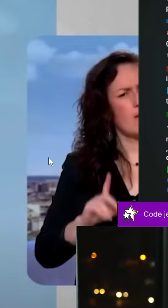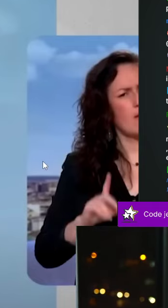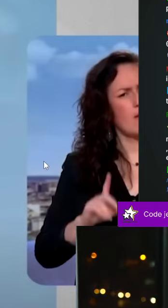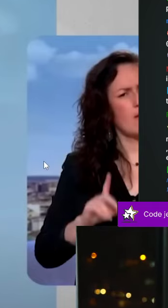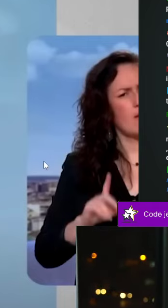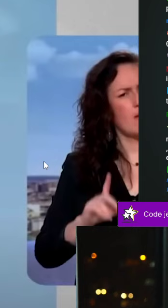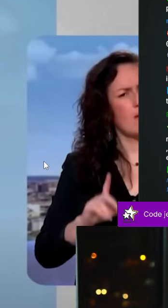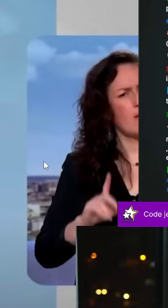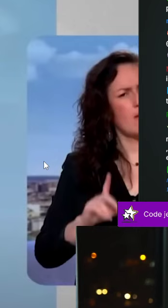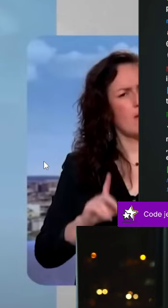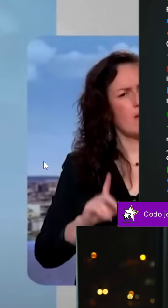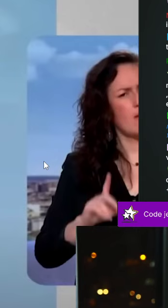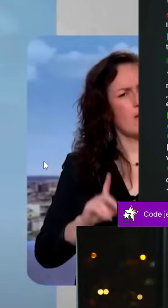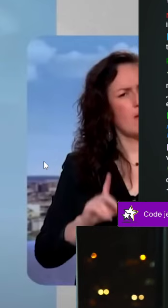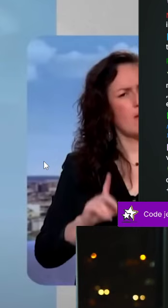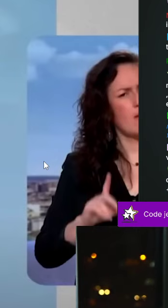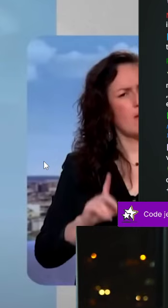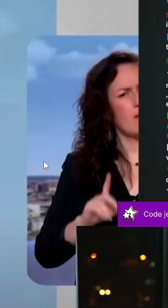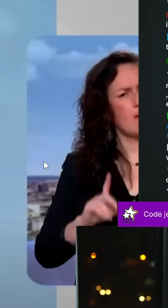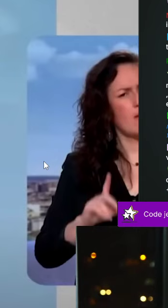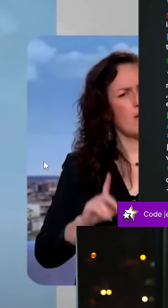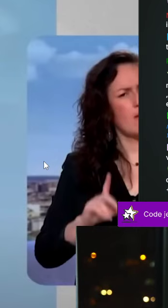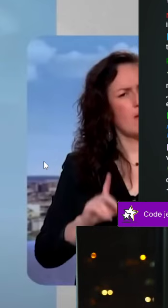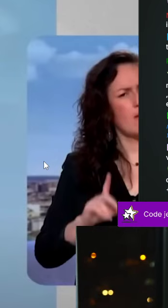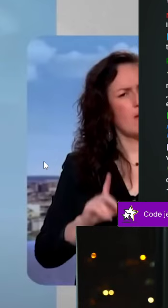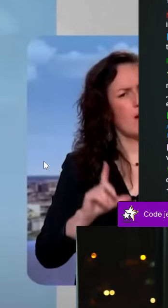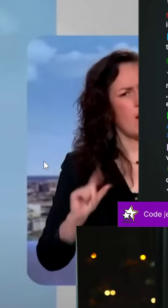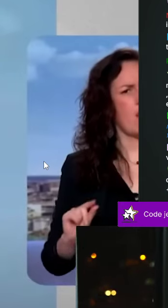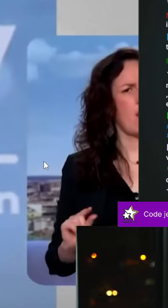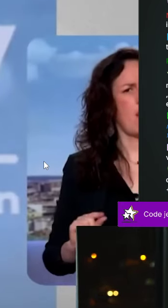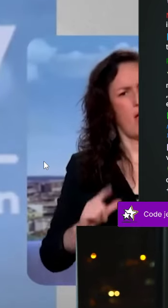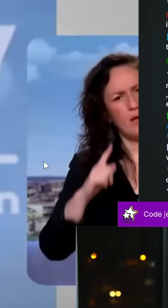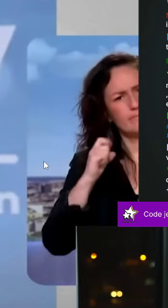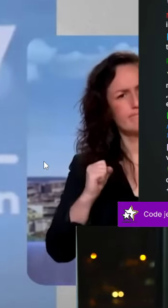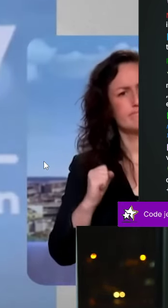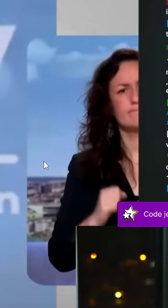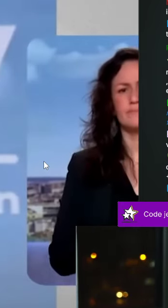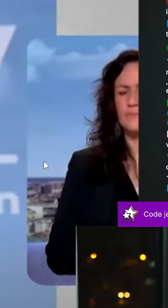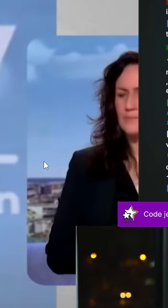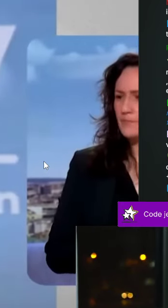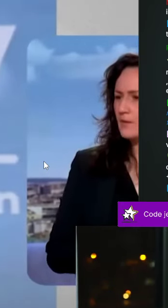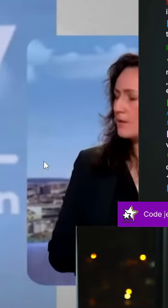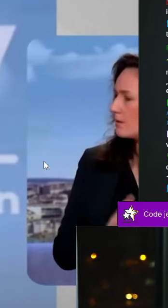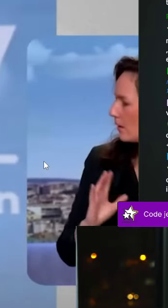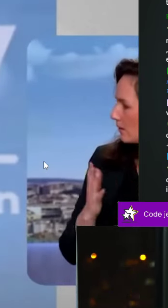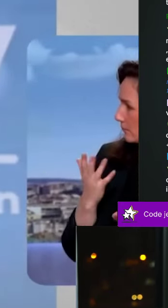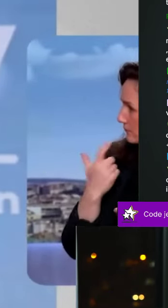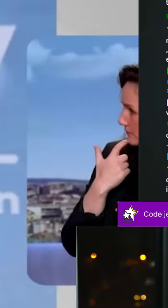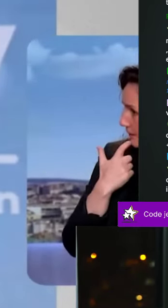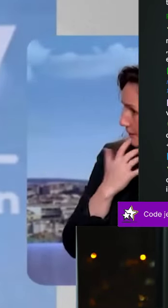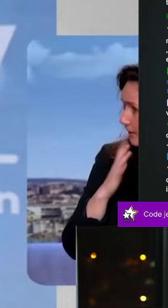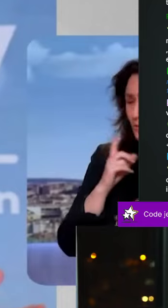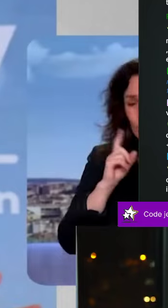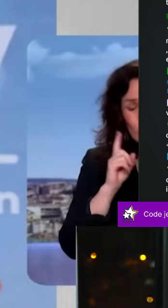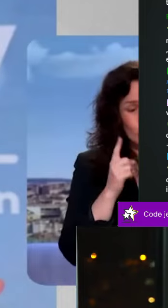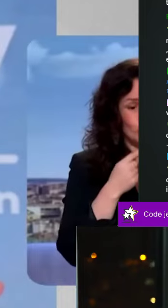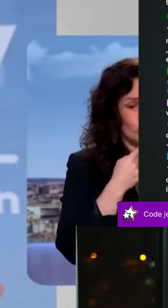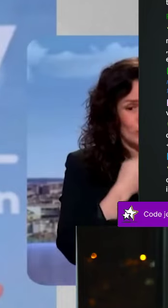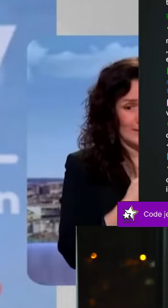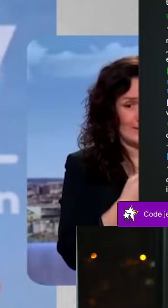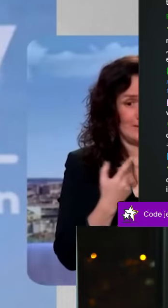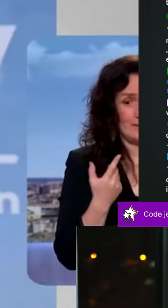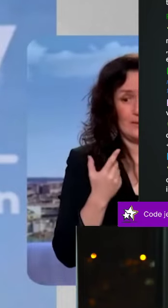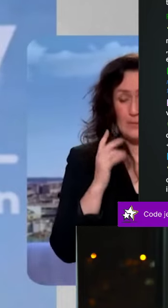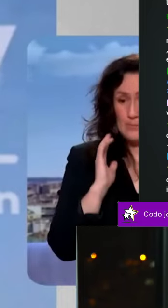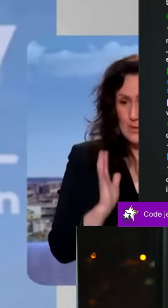rouge ils ont abandonné les programmes les mecs je pense he c'est pas possible je vous ai dit qu' ils se mettraient eux à distance du nouveau